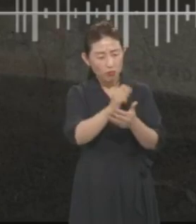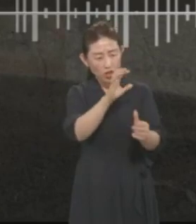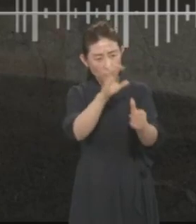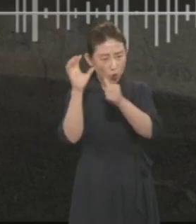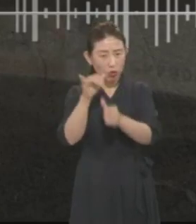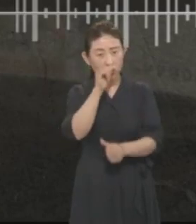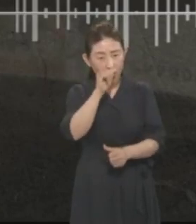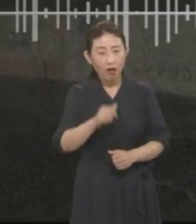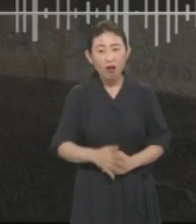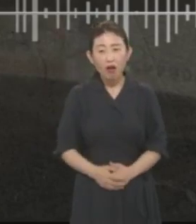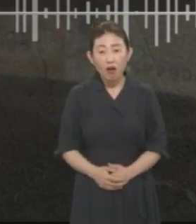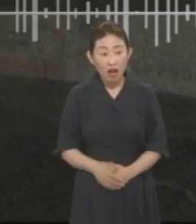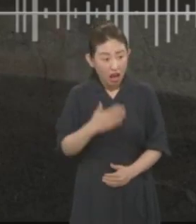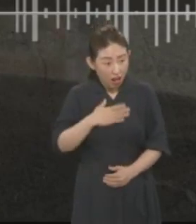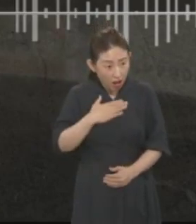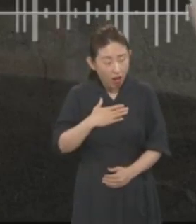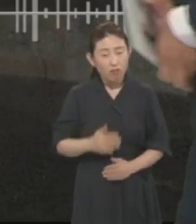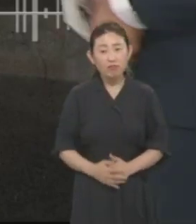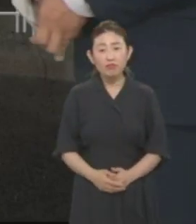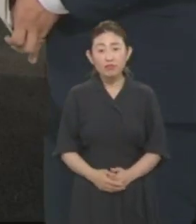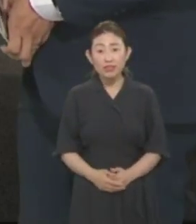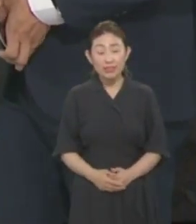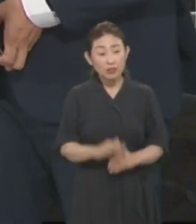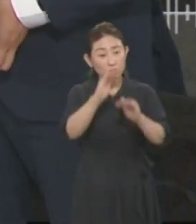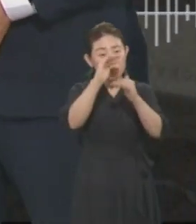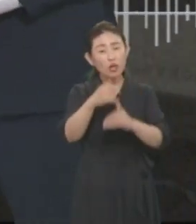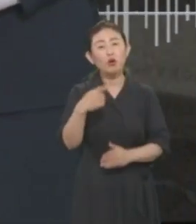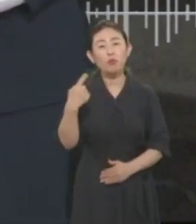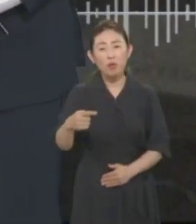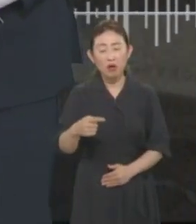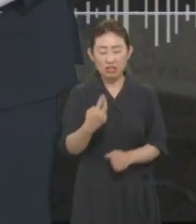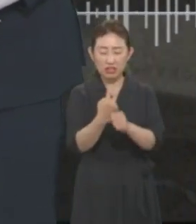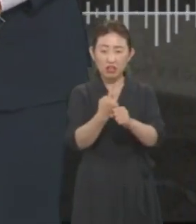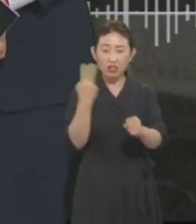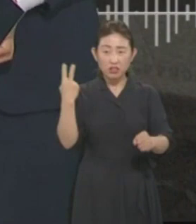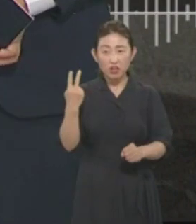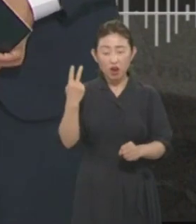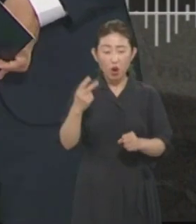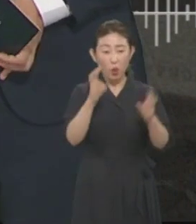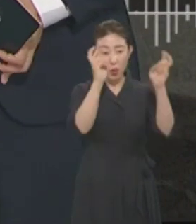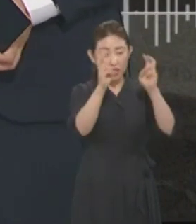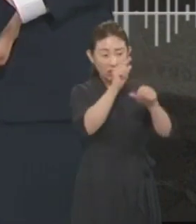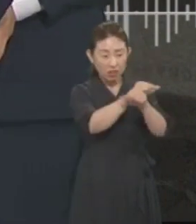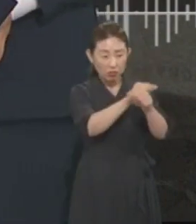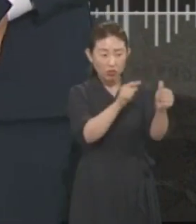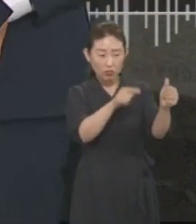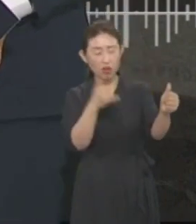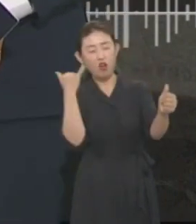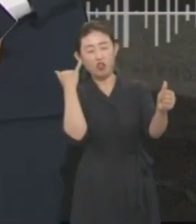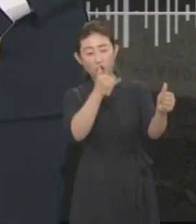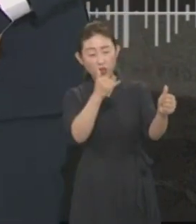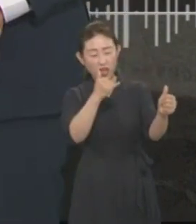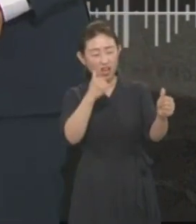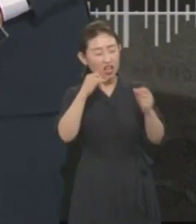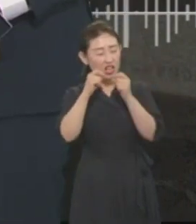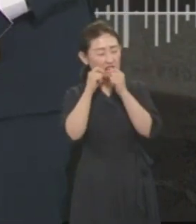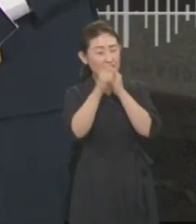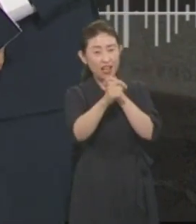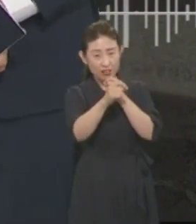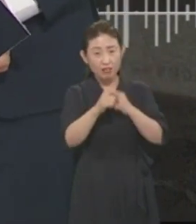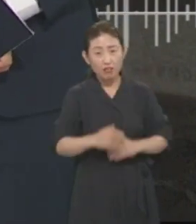범죄에 사용된 사실을 알고 계십니까? 지금 들으신 전화는 2년 전 한 회사원에게 걸려온 보이스피싱